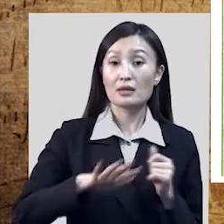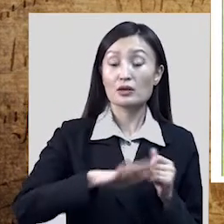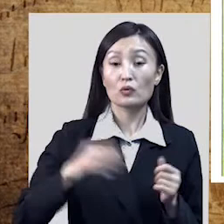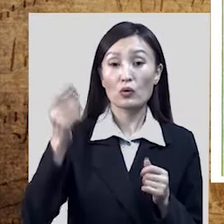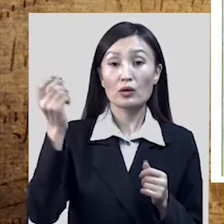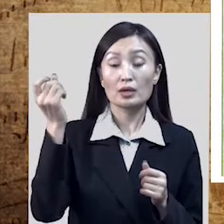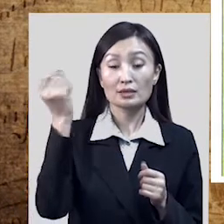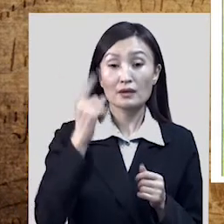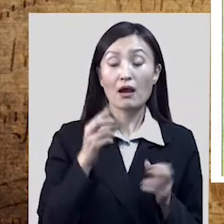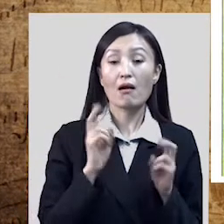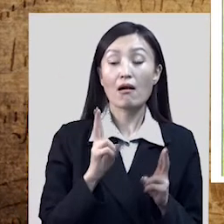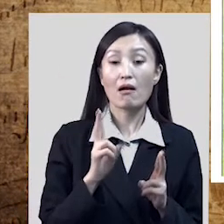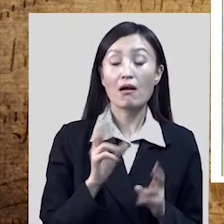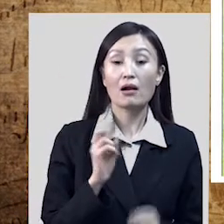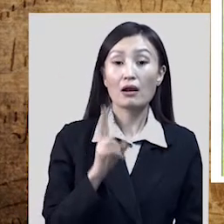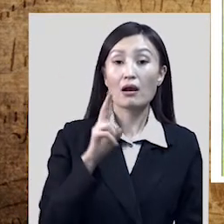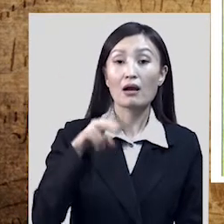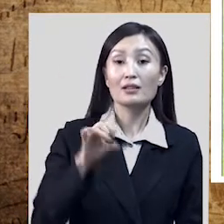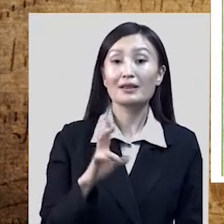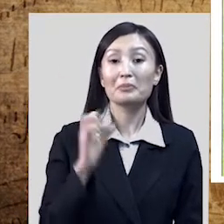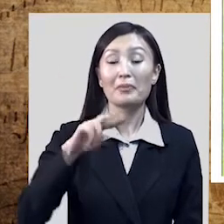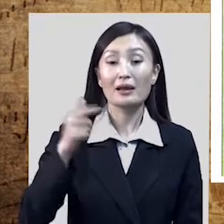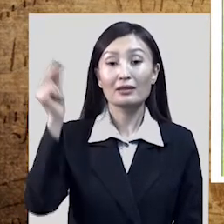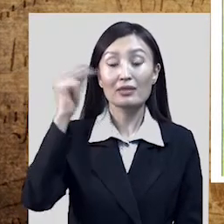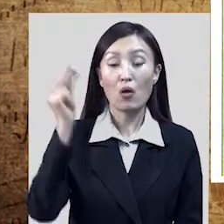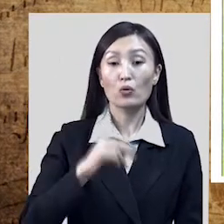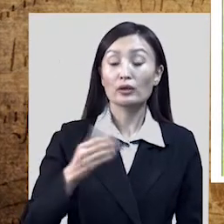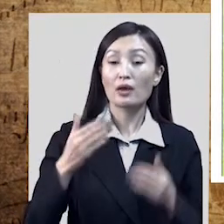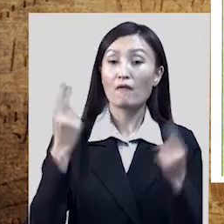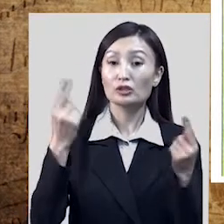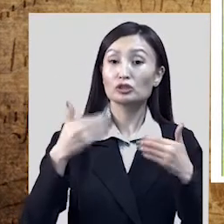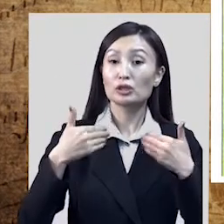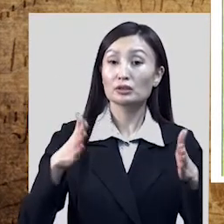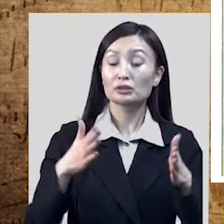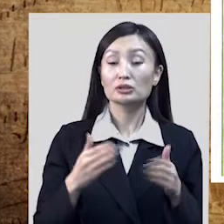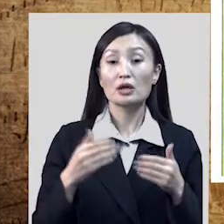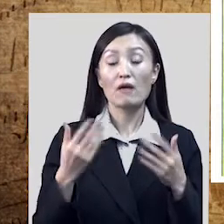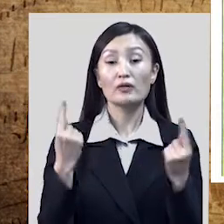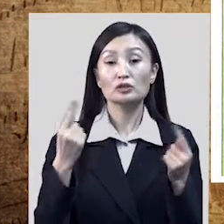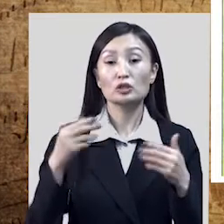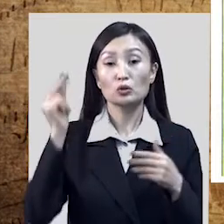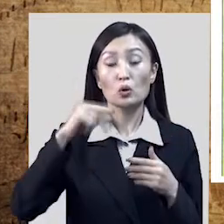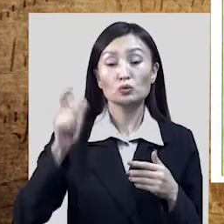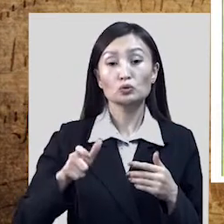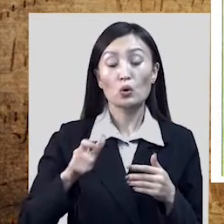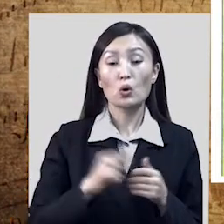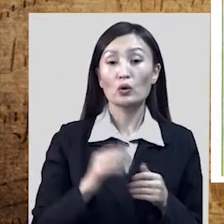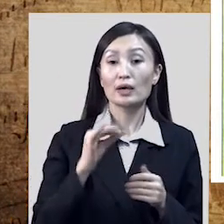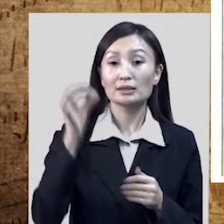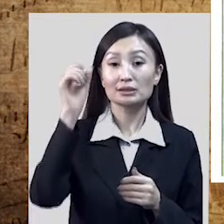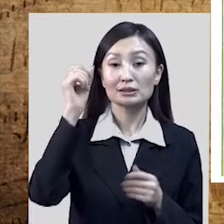как колыбель науки и образования величайших открытий взрастив величайших ученых энциклопедистов